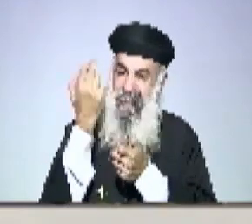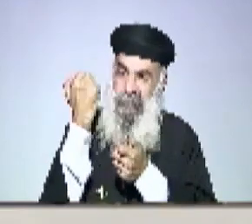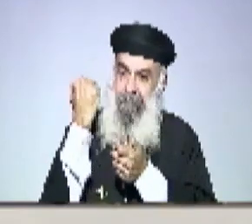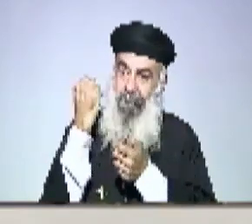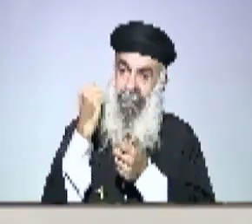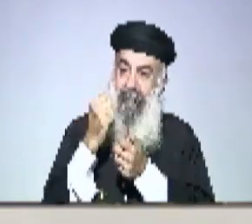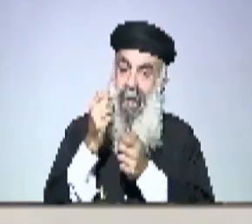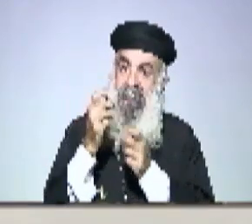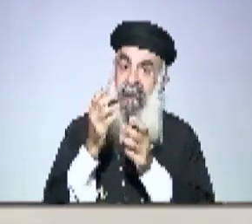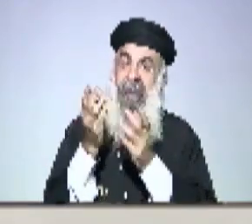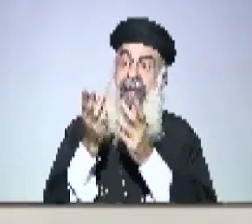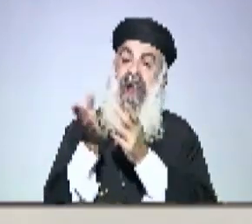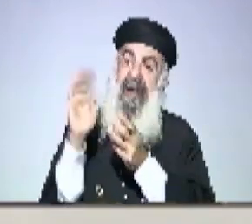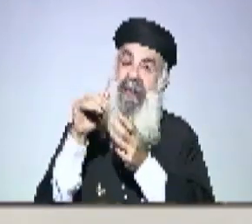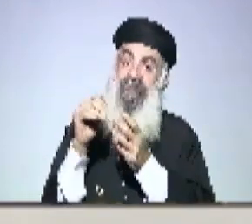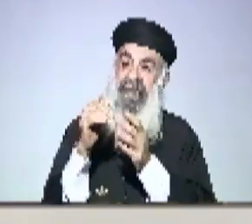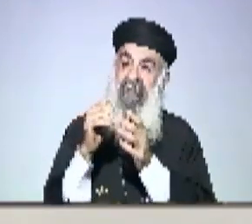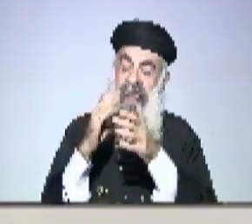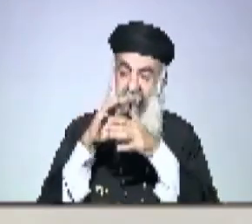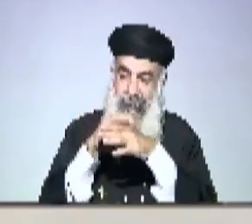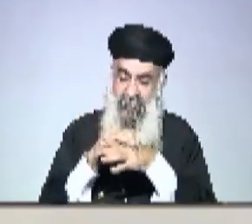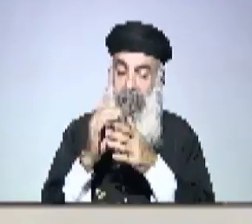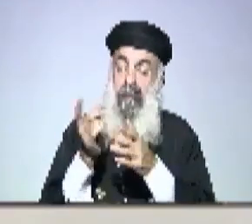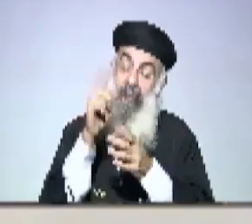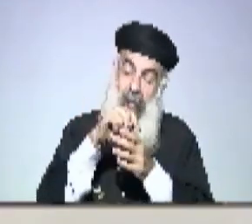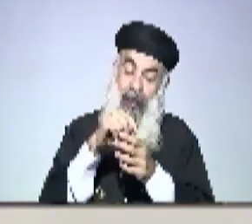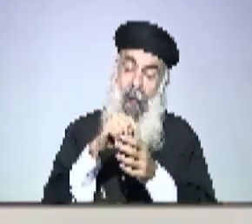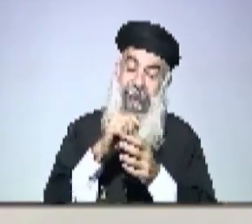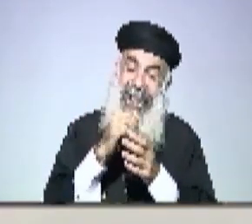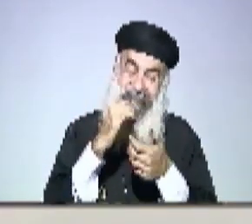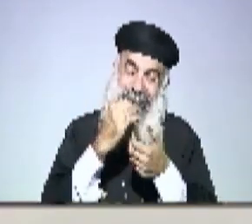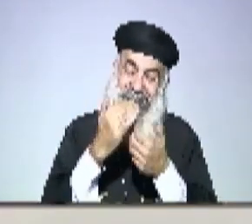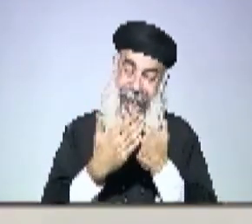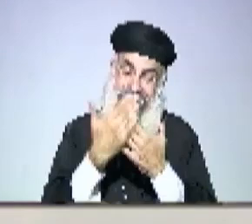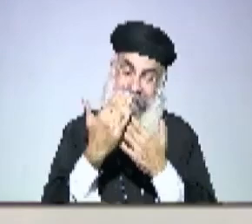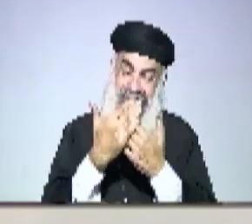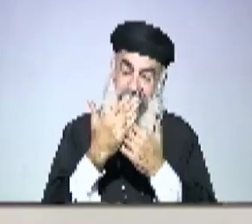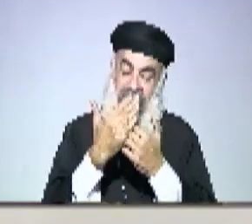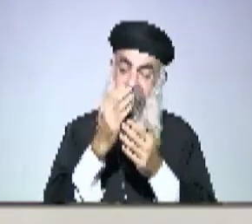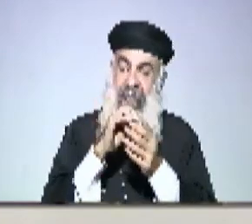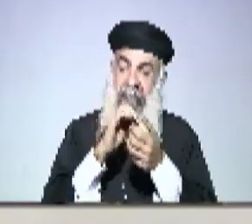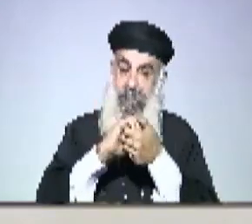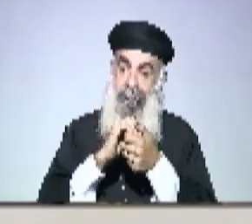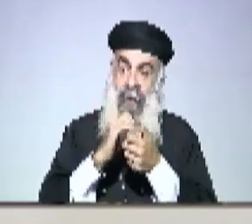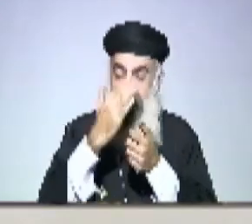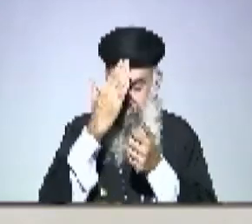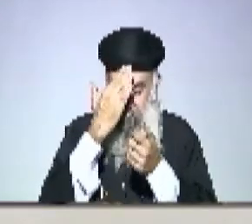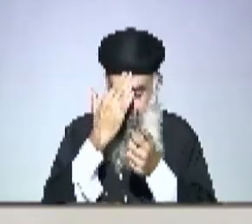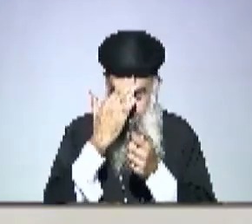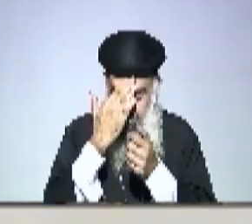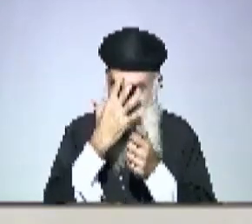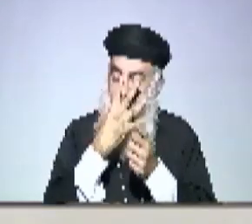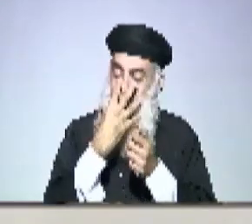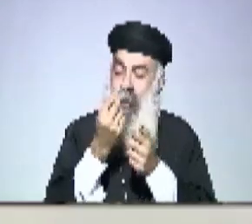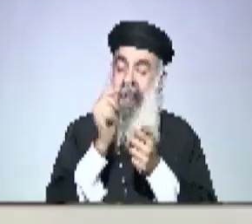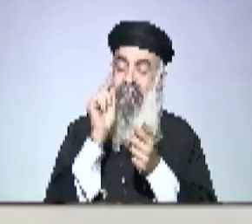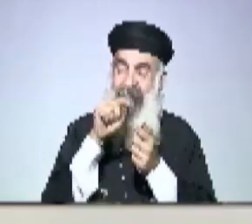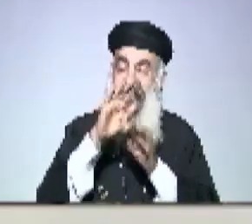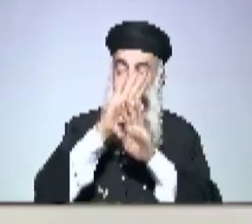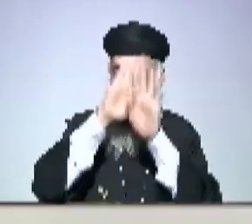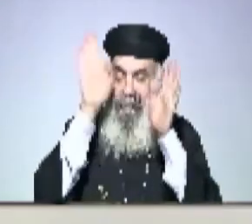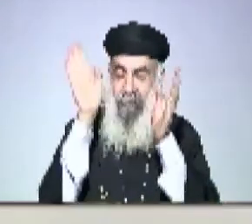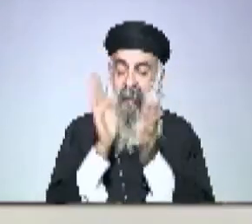ماديه اكتر من وعوده في العهد الجديد بركات روحيه الذي باركنا بكل بركه روحيه في